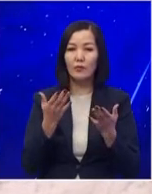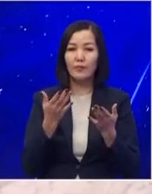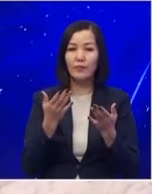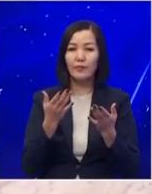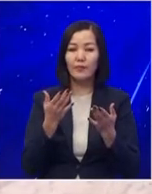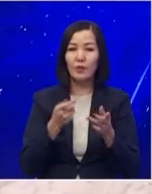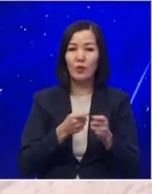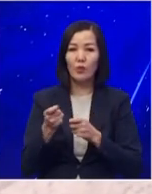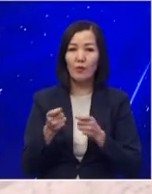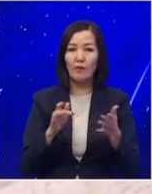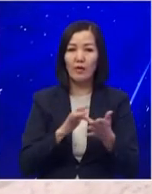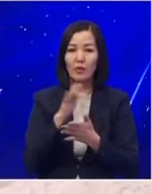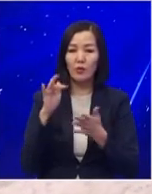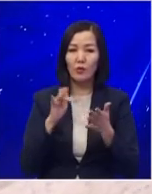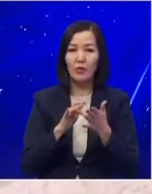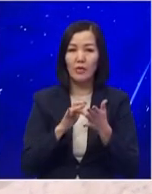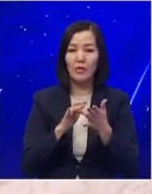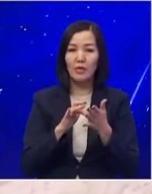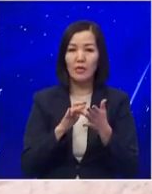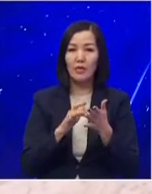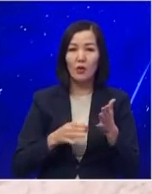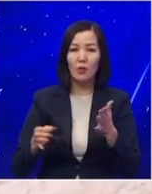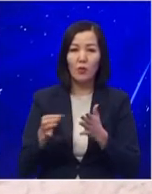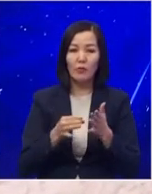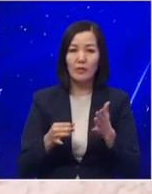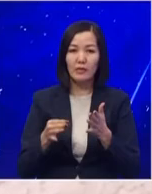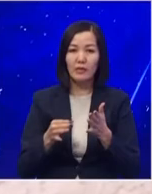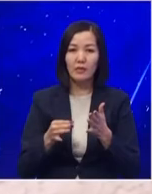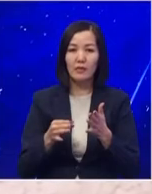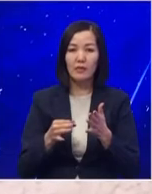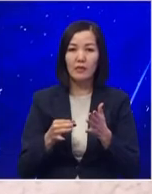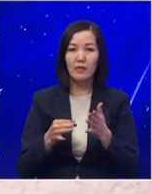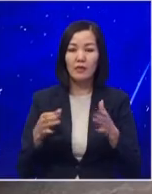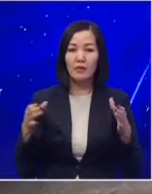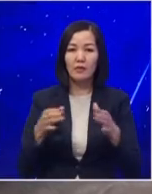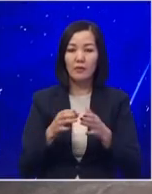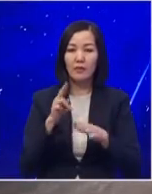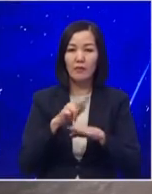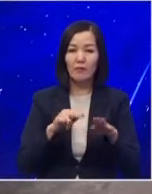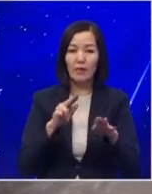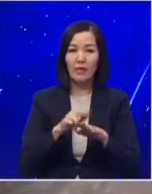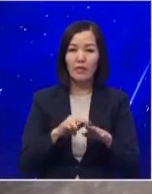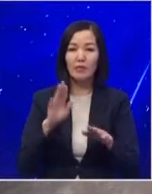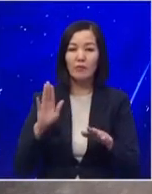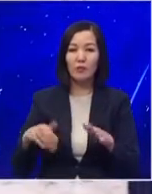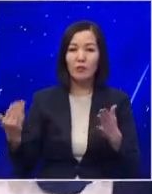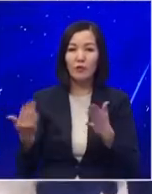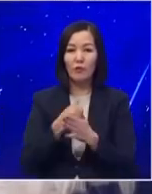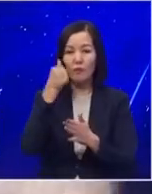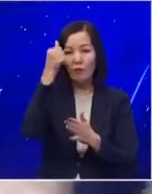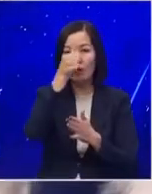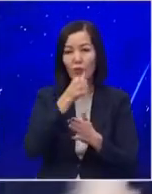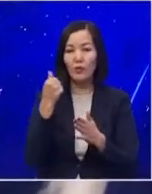управление города управлению области также департамент полиции стоит отметить после нового года в рамках